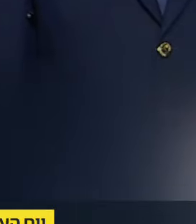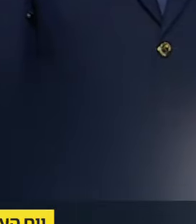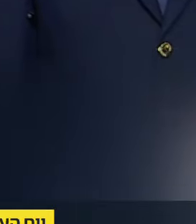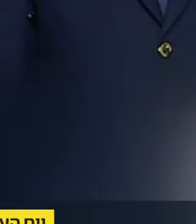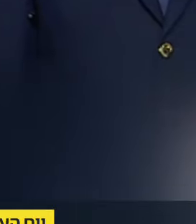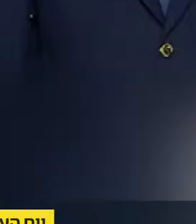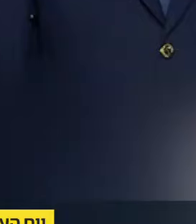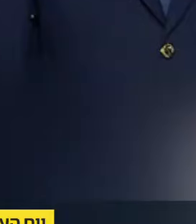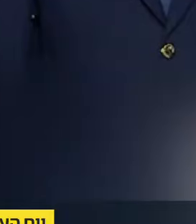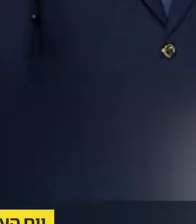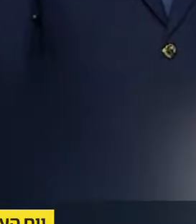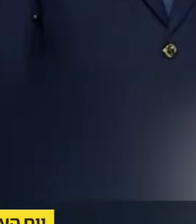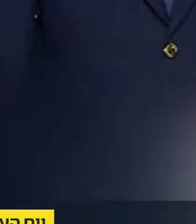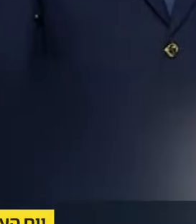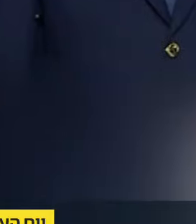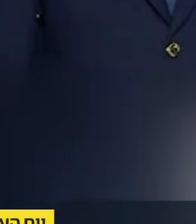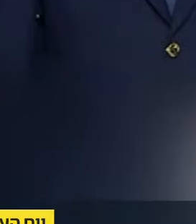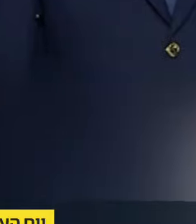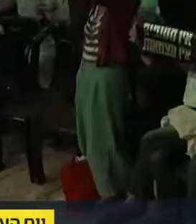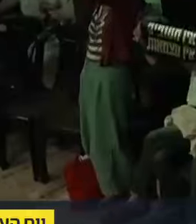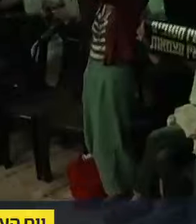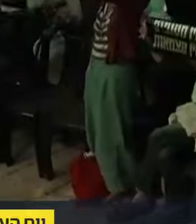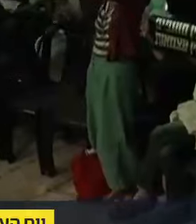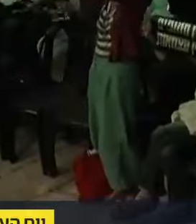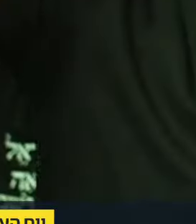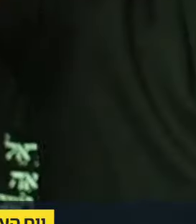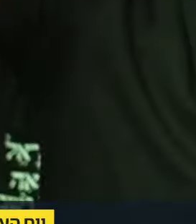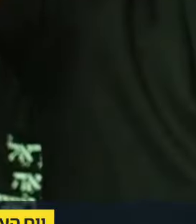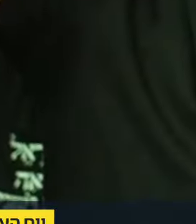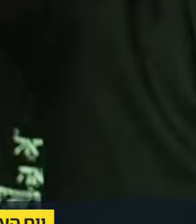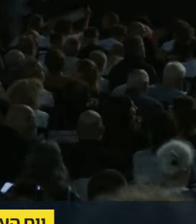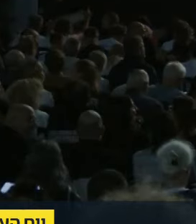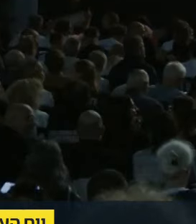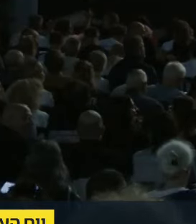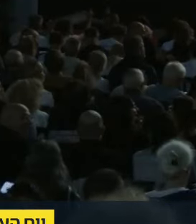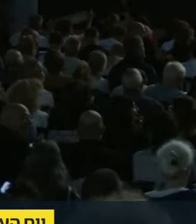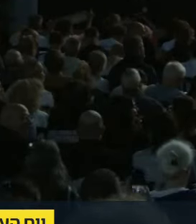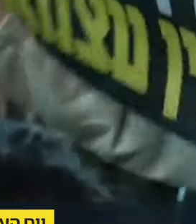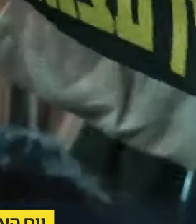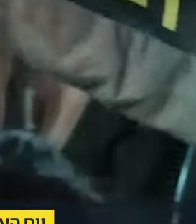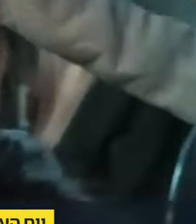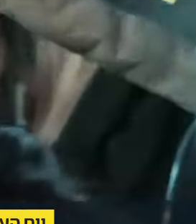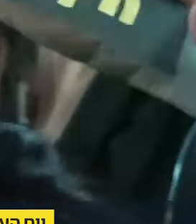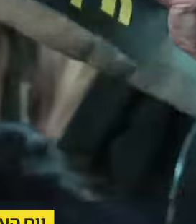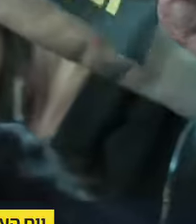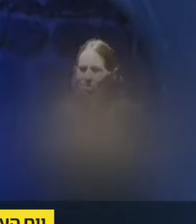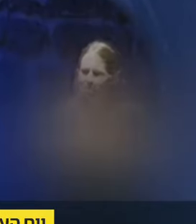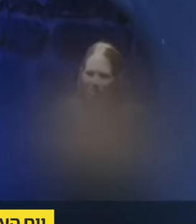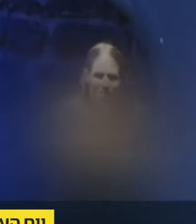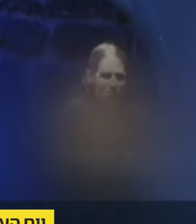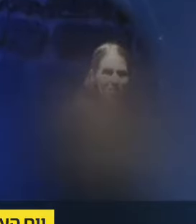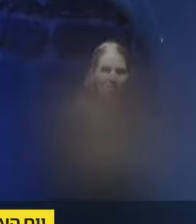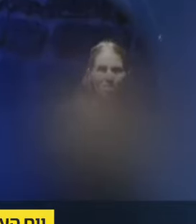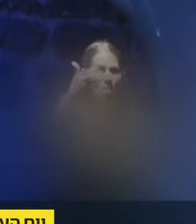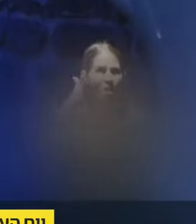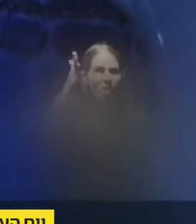העצמאות ה-76 לא שלם בלעדיכם. את כולם! ובאותה שעה נערך טקס כיבוי המשואות,